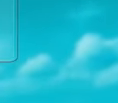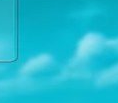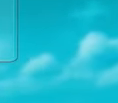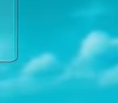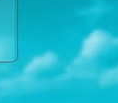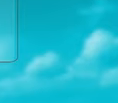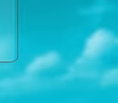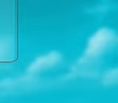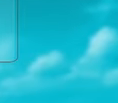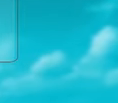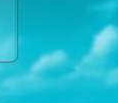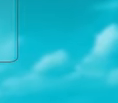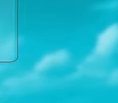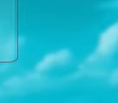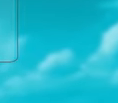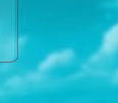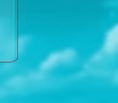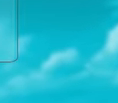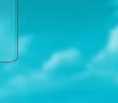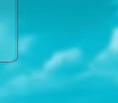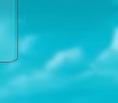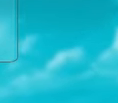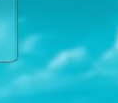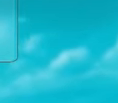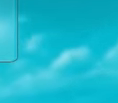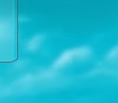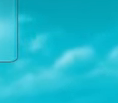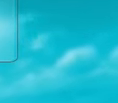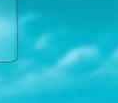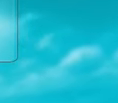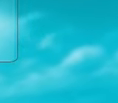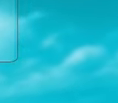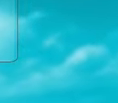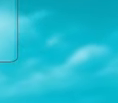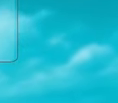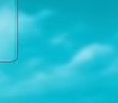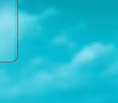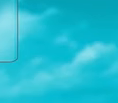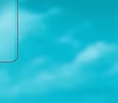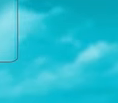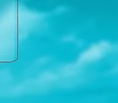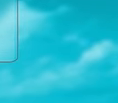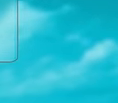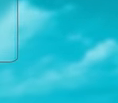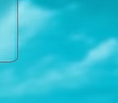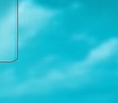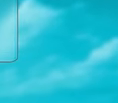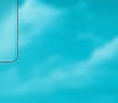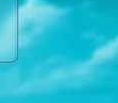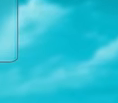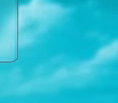+7. В Чилийском районе днем +24, ночью +9. В Жанакурганском районе днем +25,